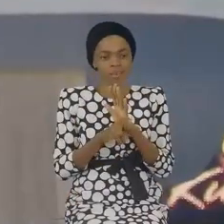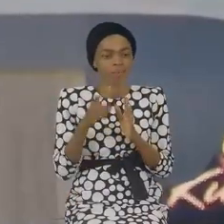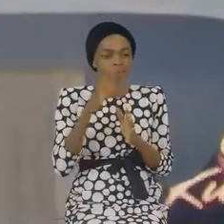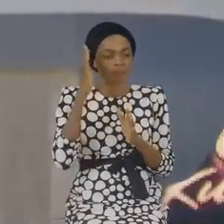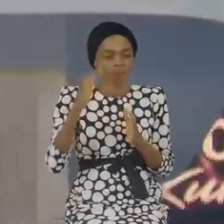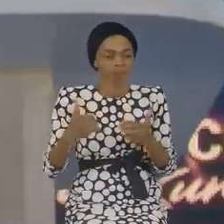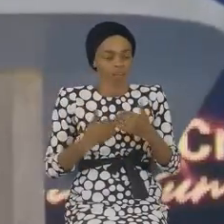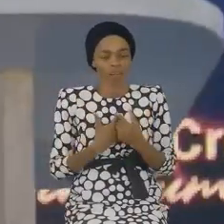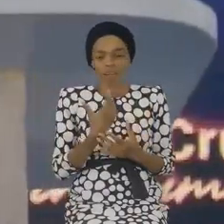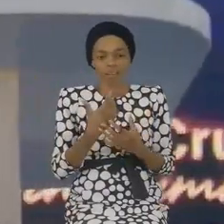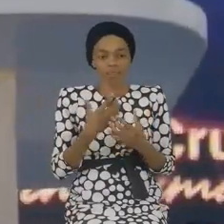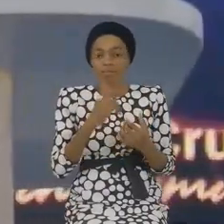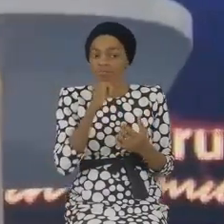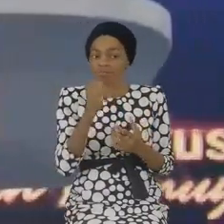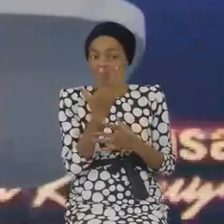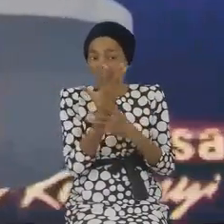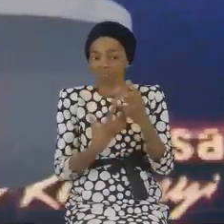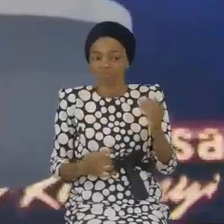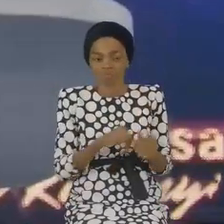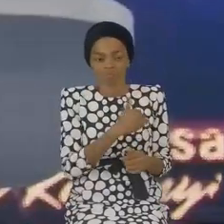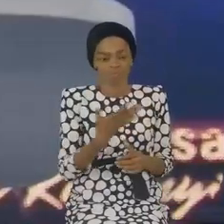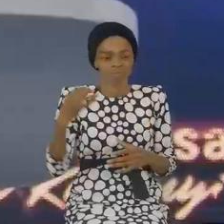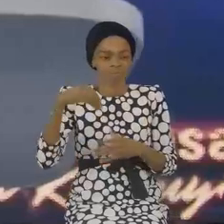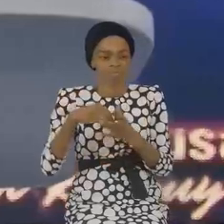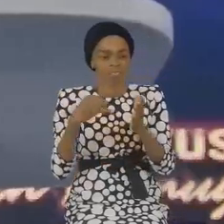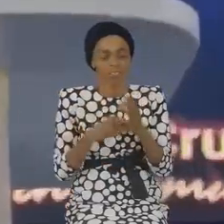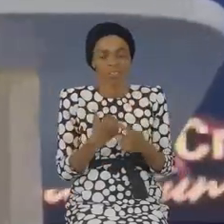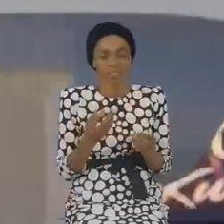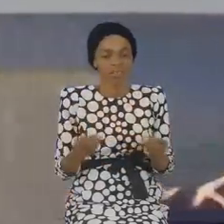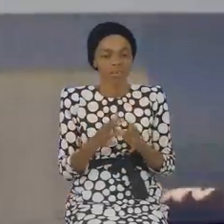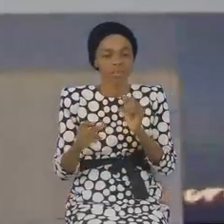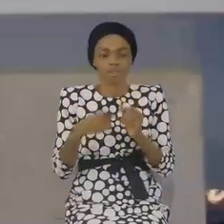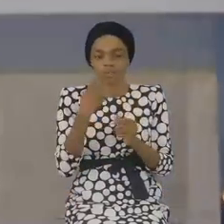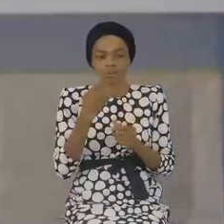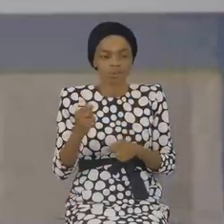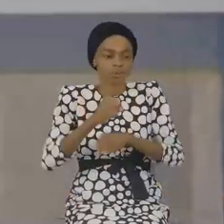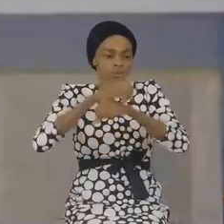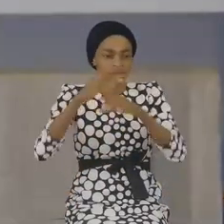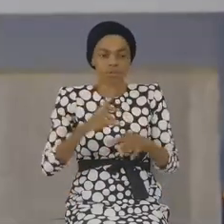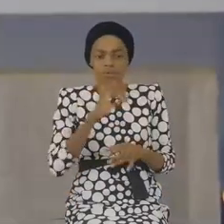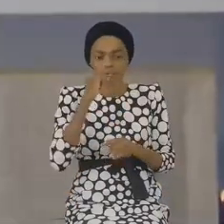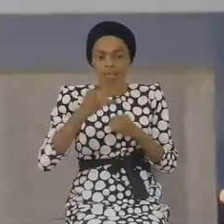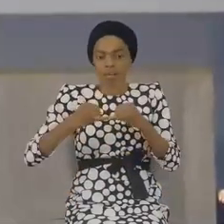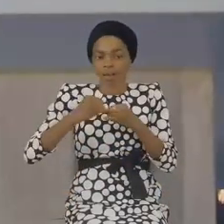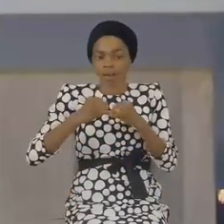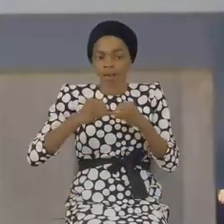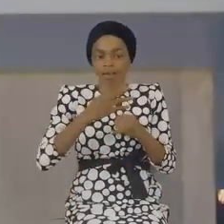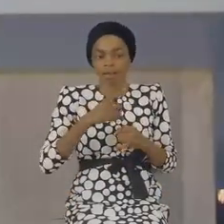Pays dont les pierres sont du fer et des montagnes duquel tu tailleras les